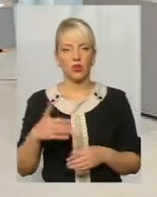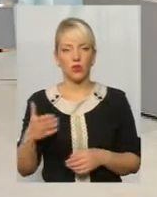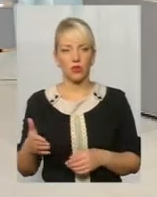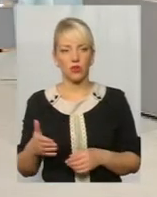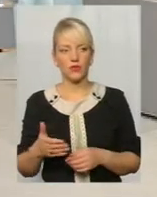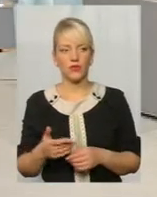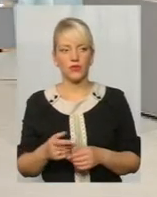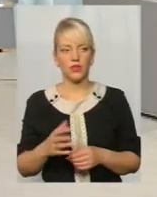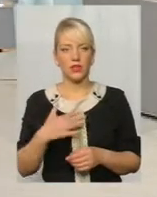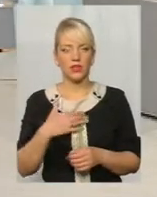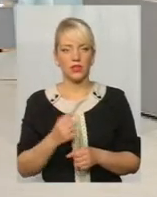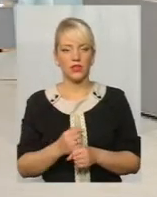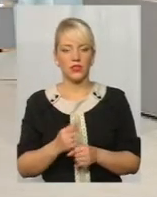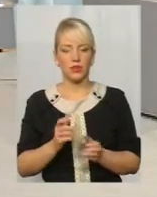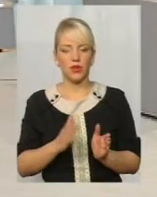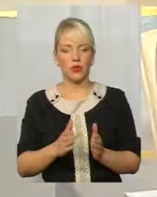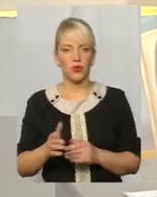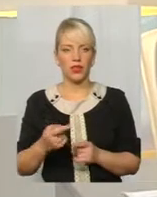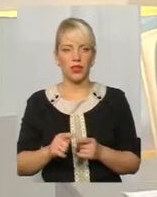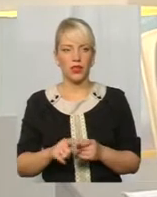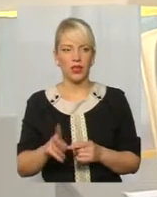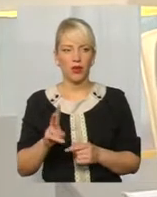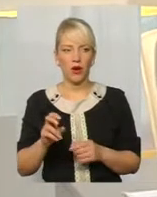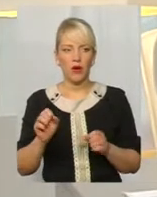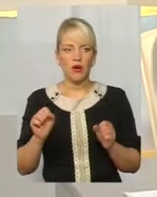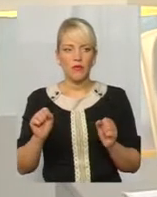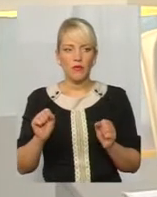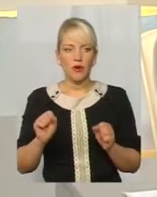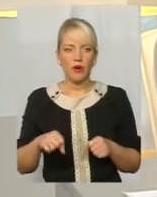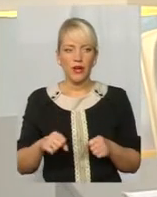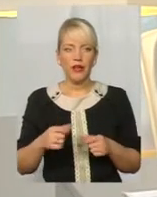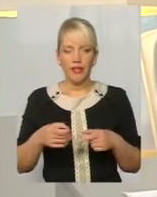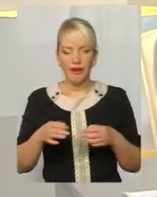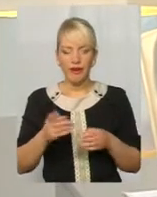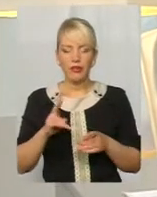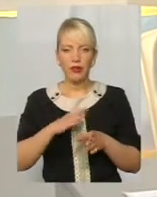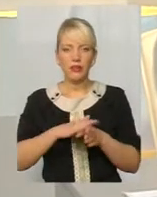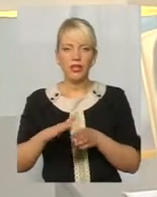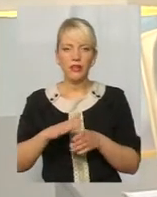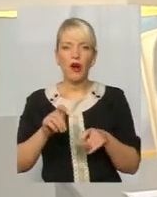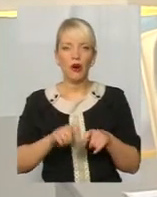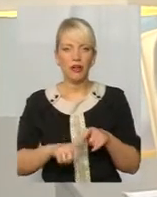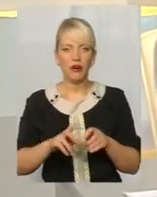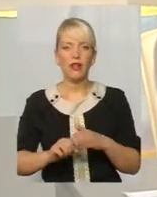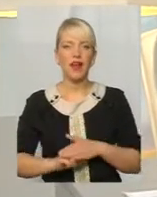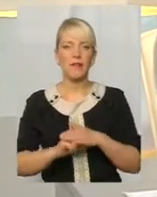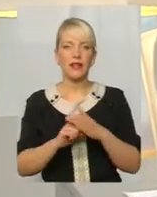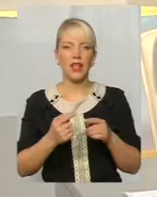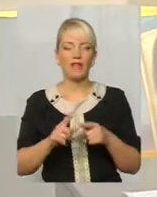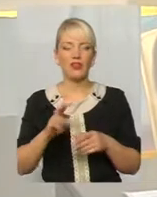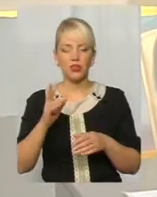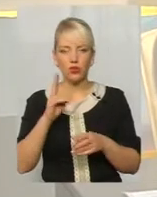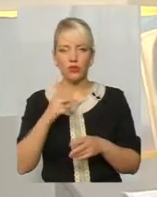і дисциплінує тих, хто, мабуть, все-таки здійснює той контроль, десь, мабуть, ставить таки галочку